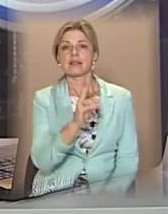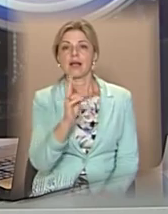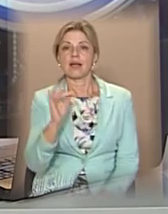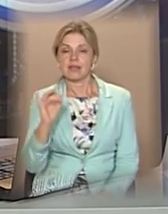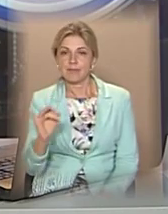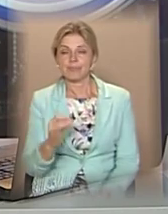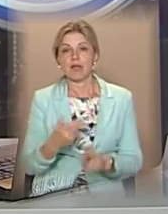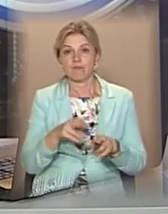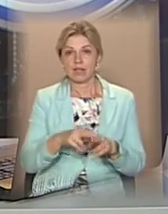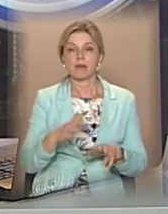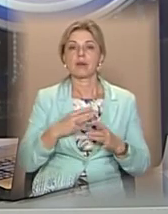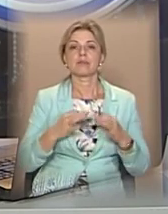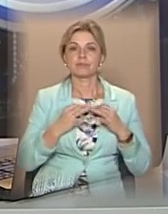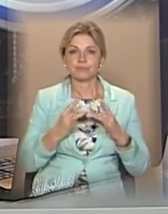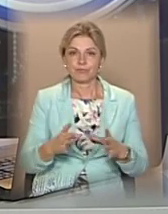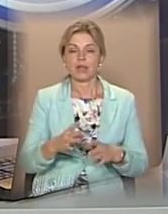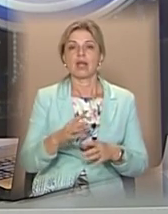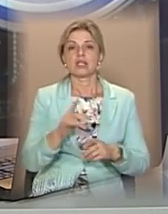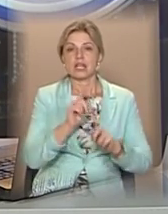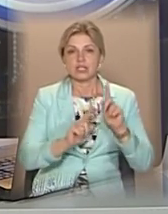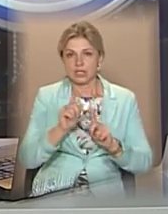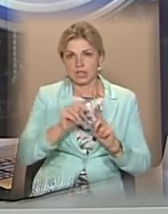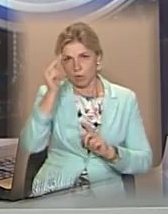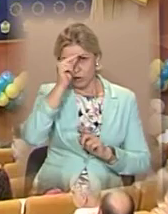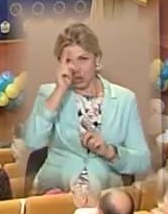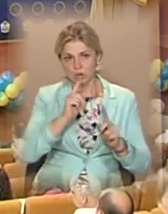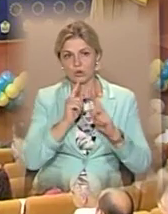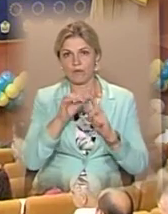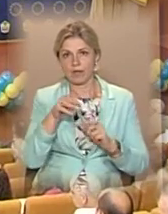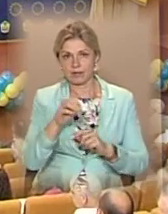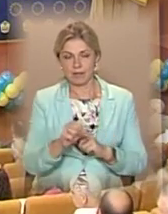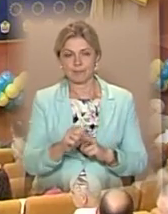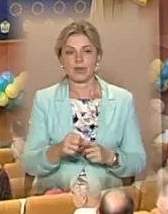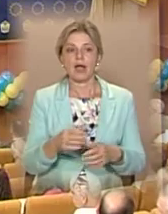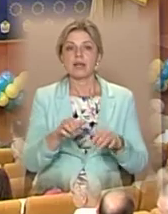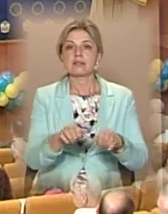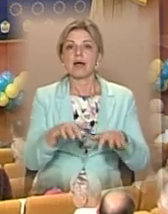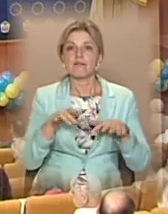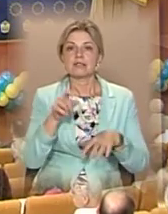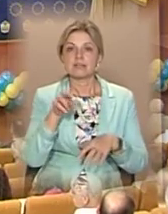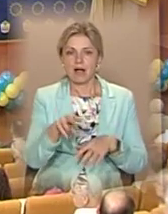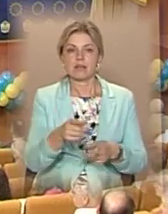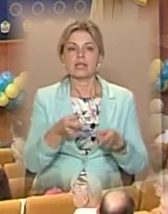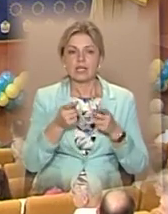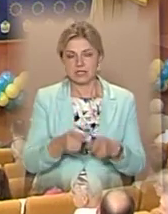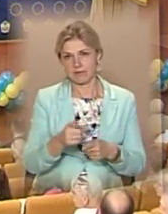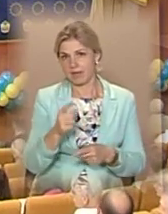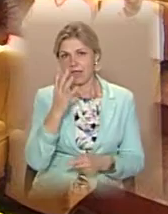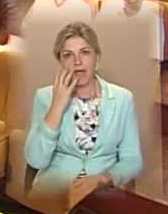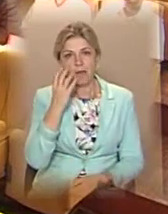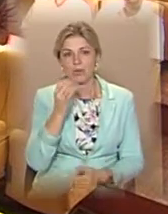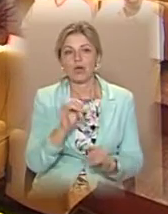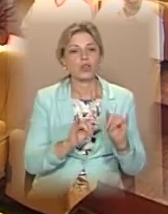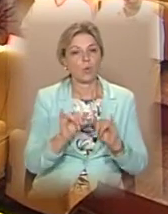нагоди відбулося урочисте засідання вченої ради. В актовому залі університету дійсно яблуко було ніде